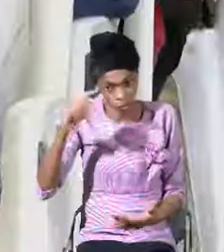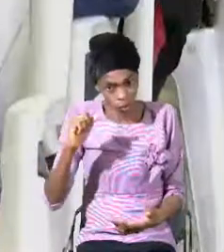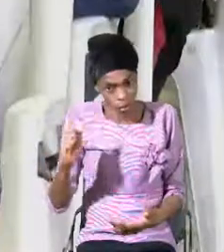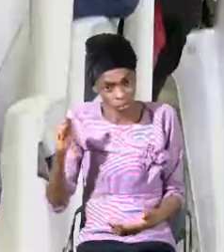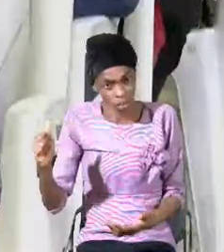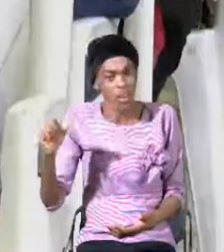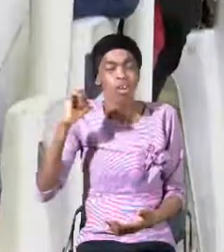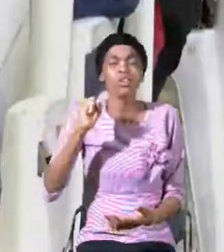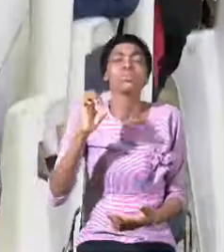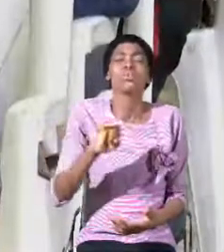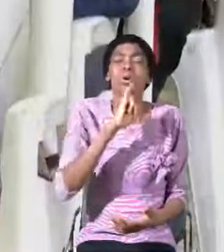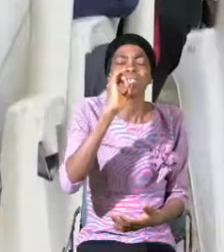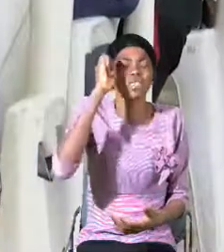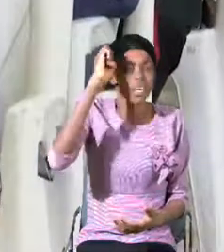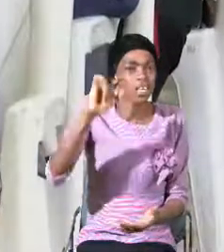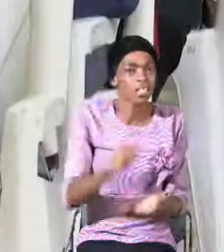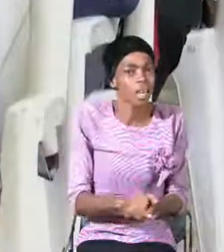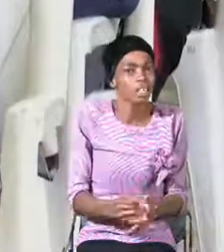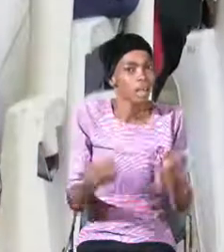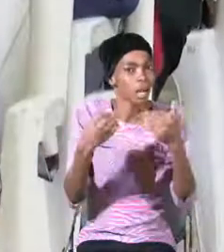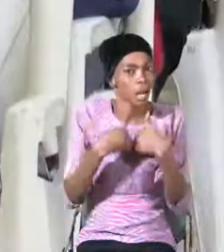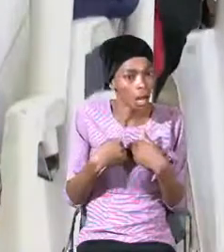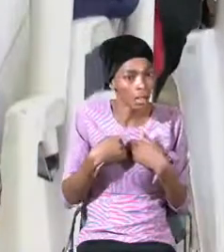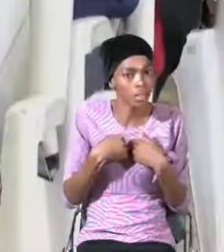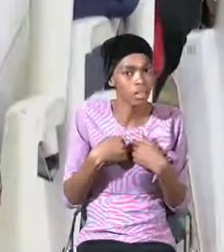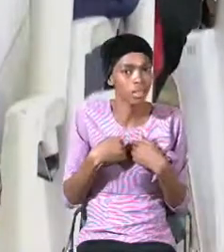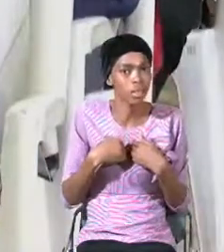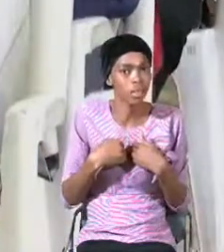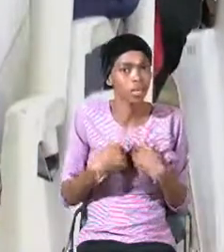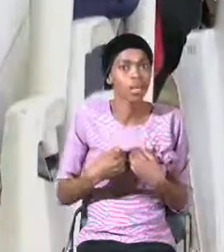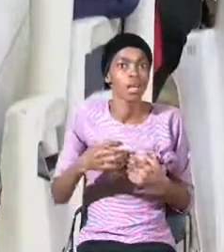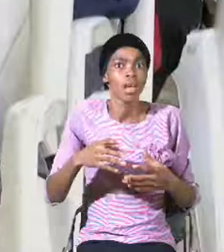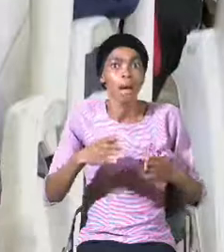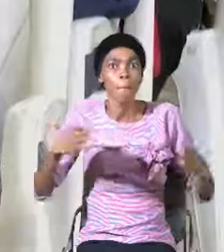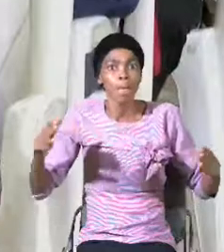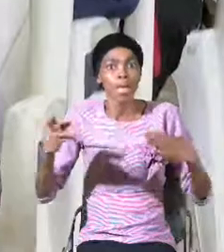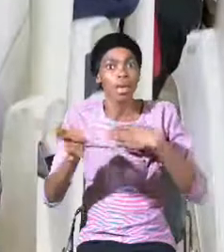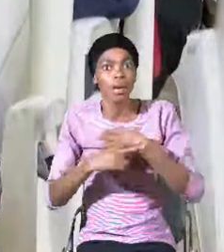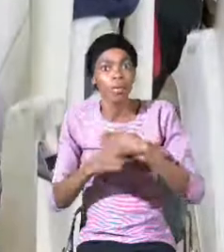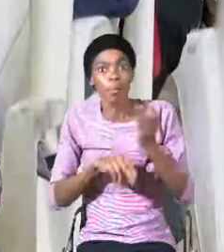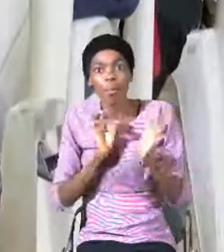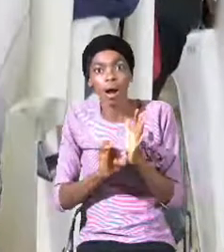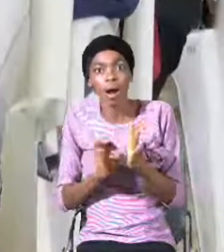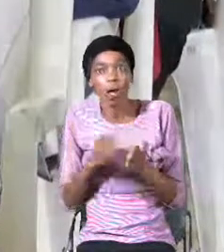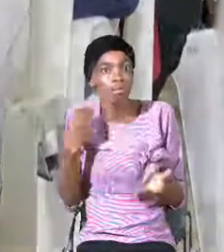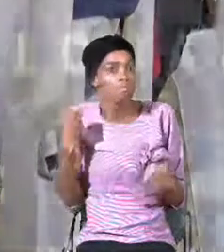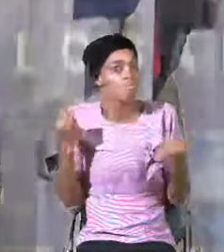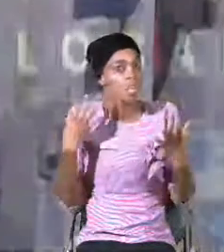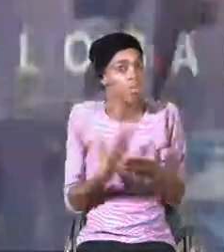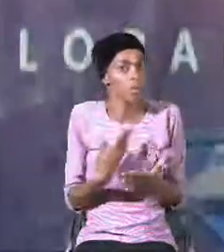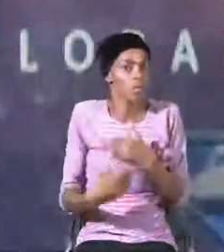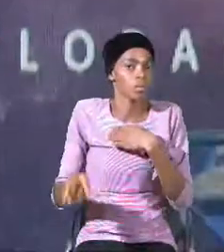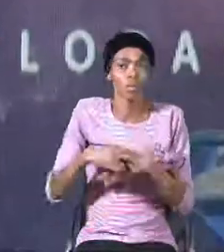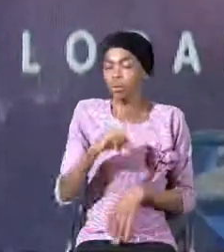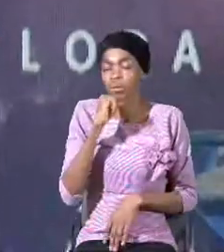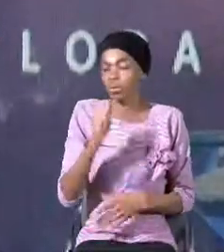Ainsi en est-il qui a un compte un compte bancaire rempli de beaucoup d'argent.